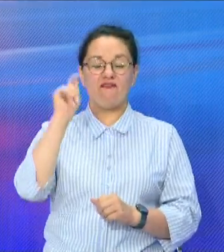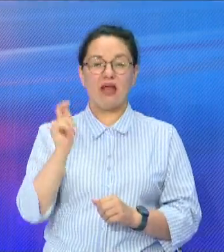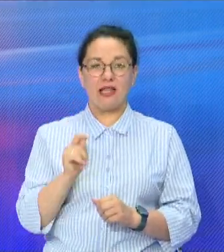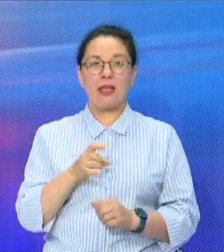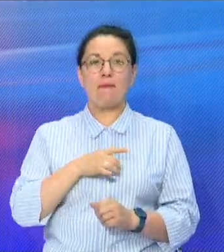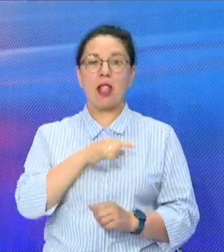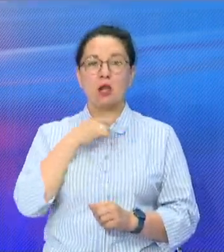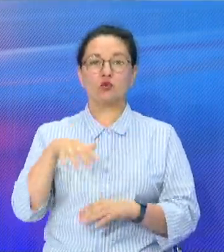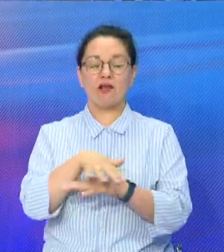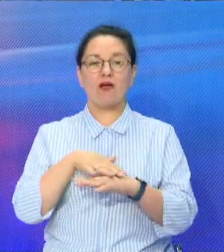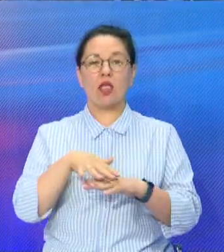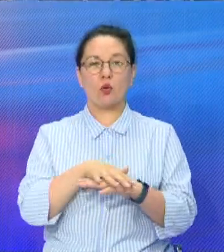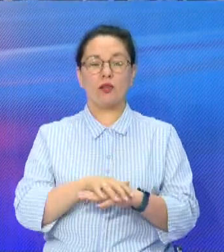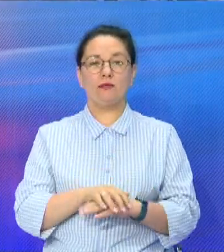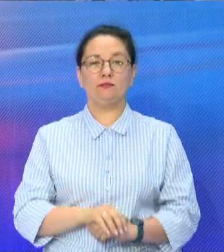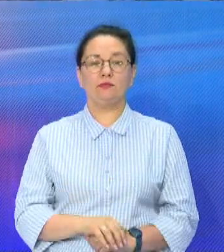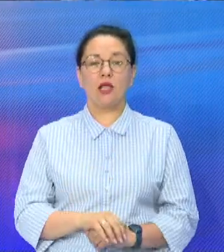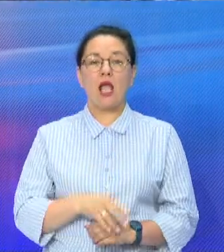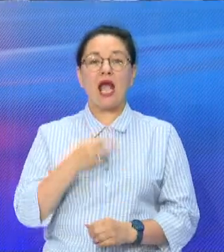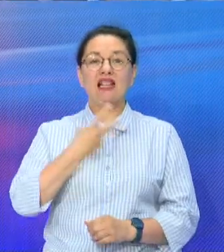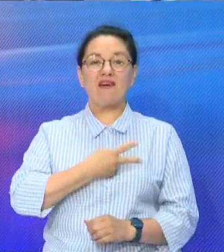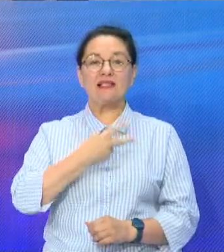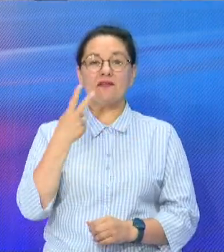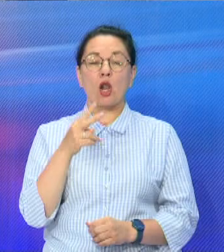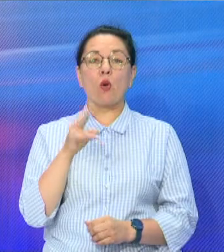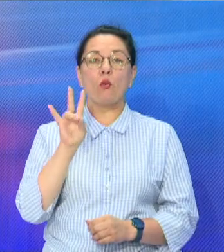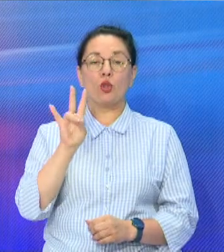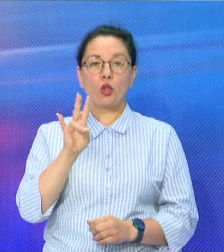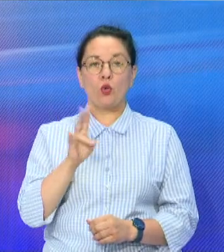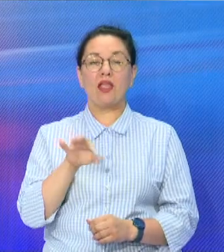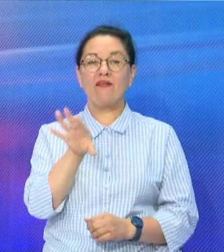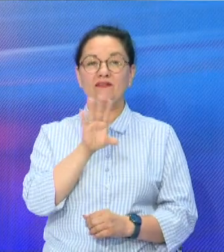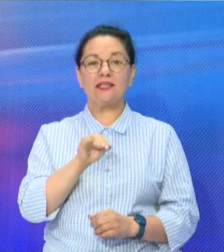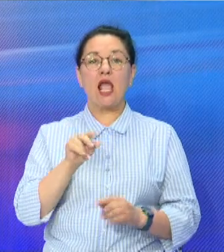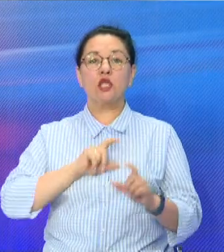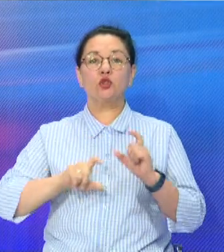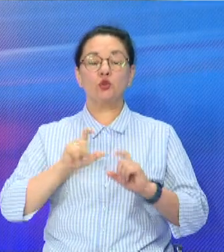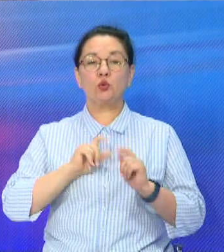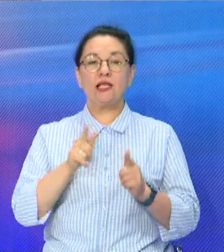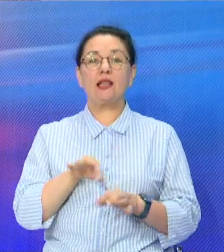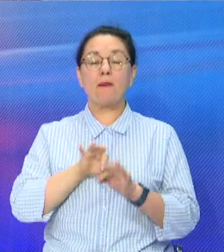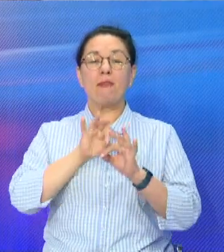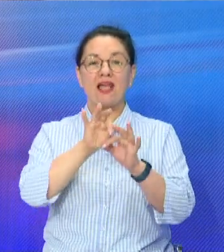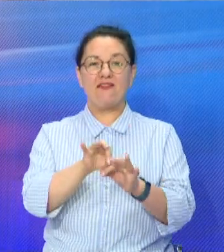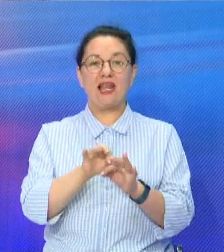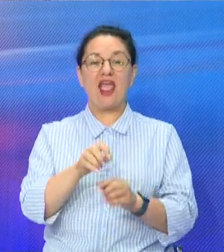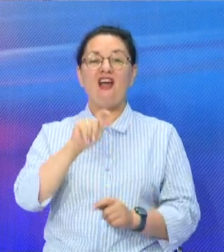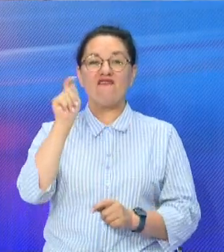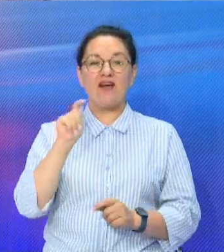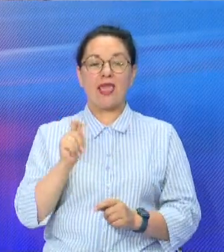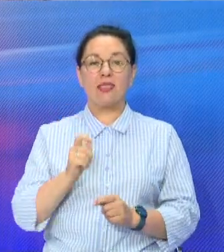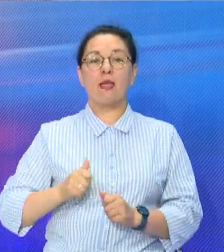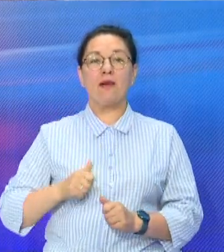народа до 20 другой уж erwinia выкладки и студенты поплавского университета провели военно патриотичный